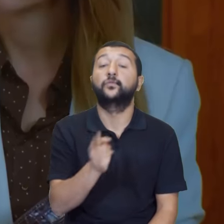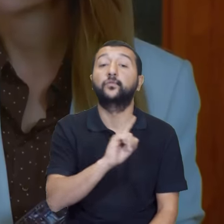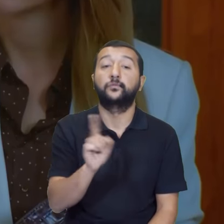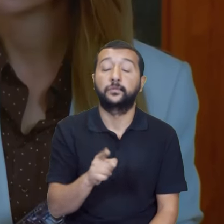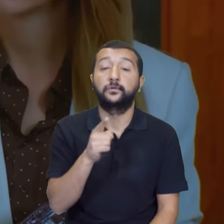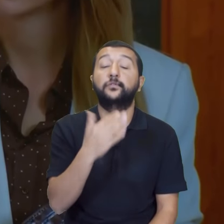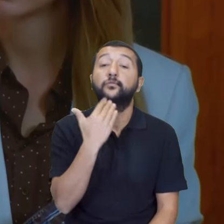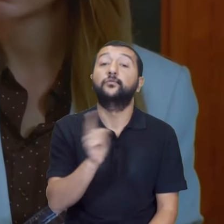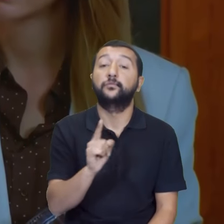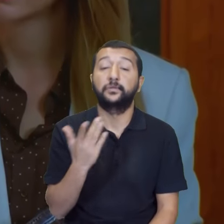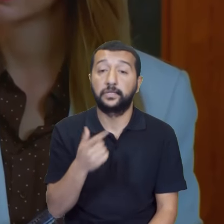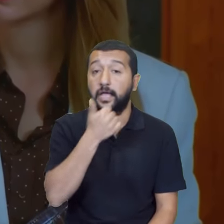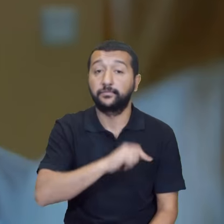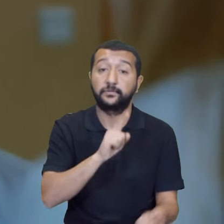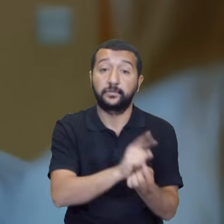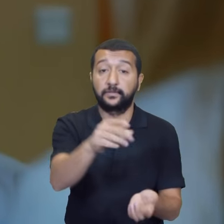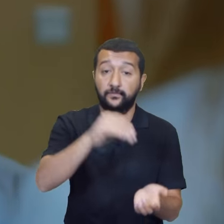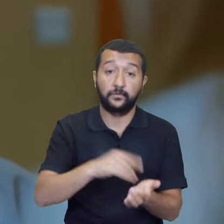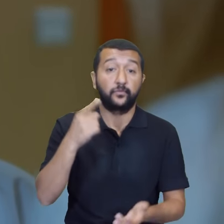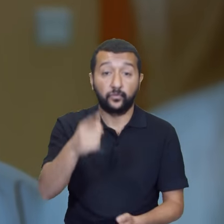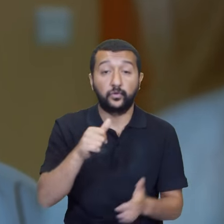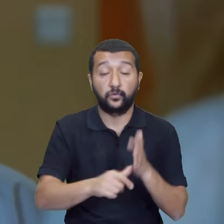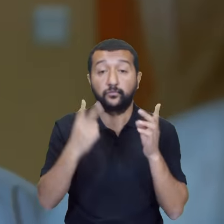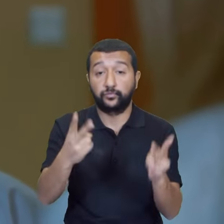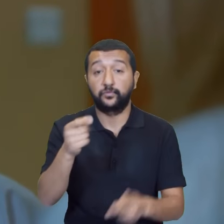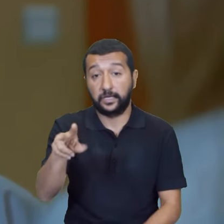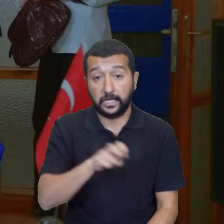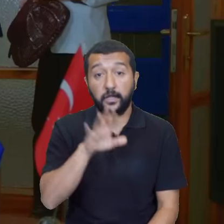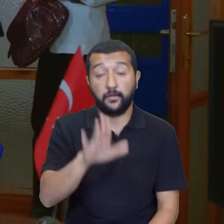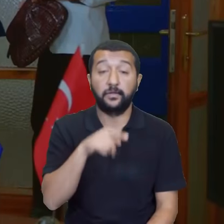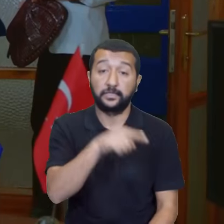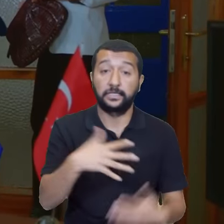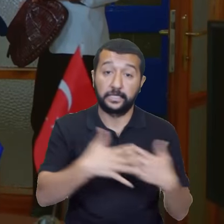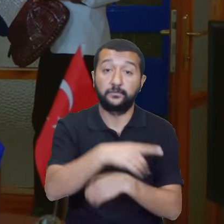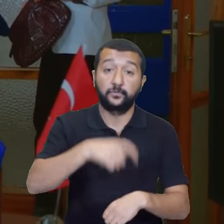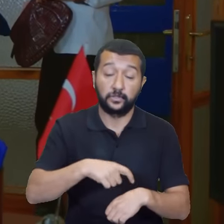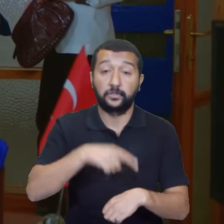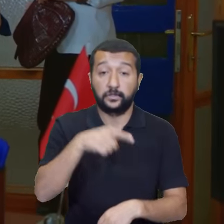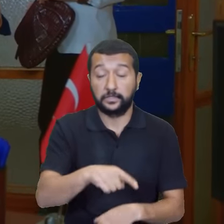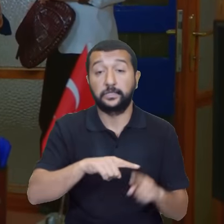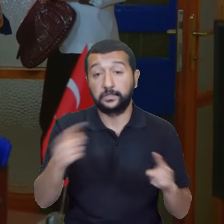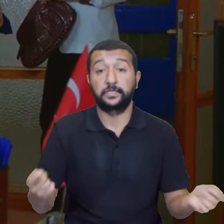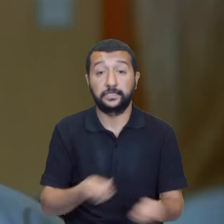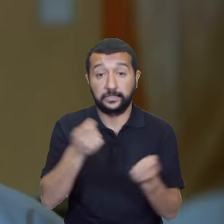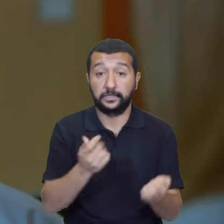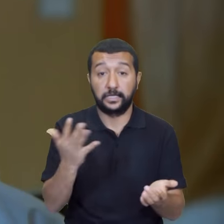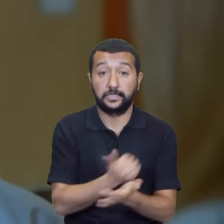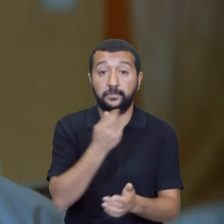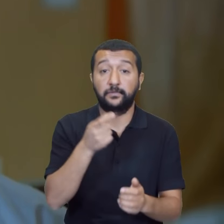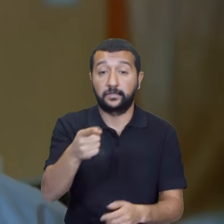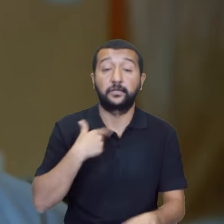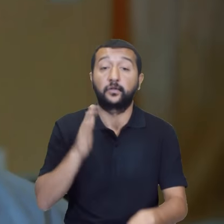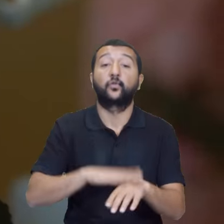Olmaz. Olmaz. Abimden harçlık aldığım dönemde senin parana çöküyordum ama... gecenin bu saatlerine kadar çalışıp da kazandığım paraya